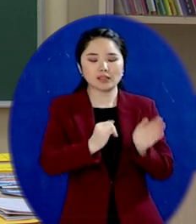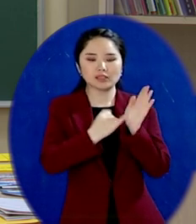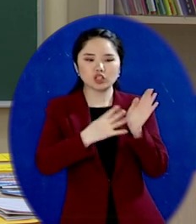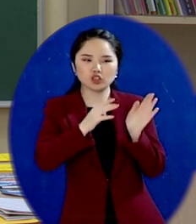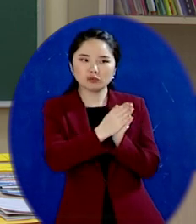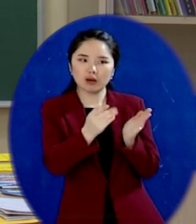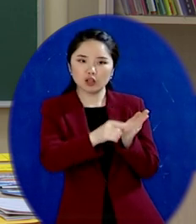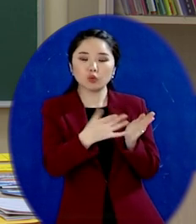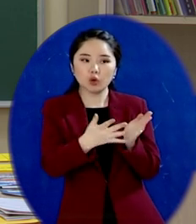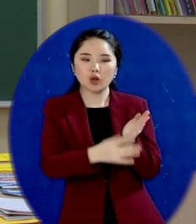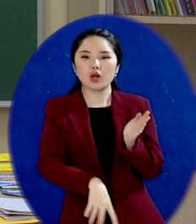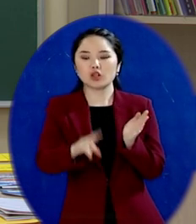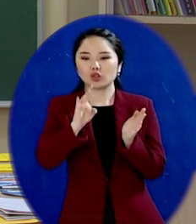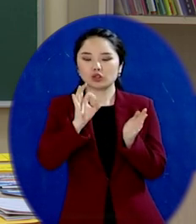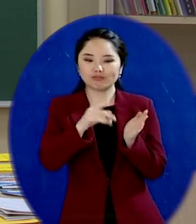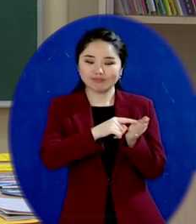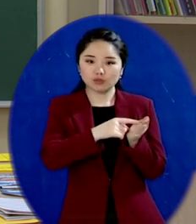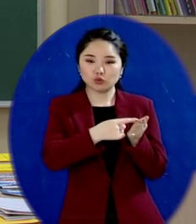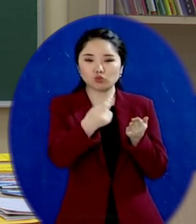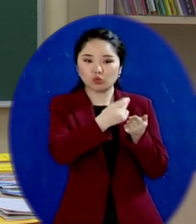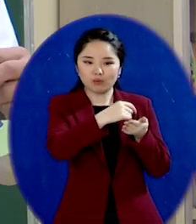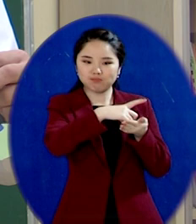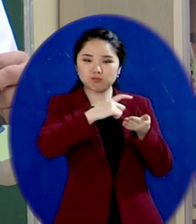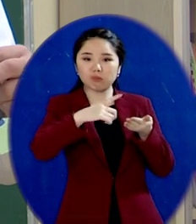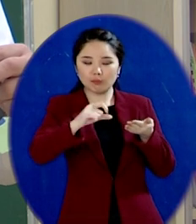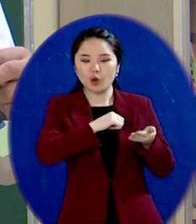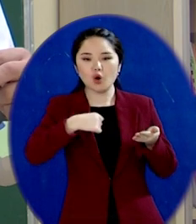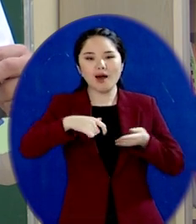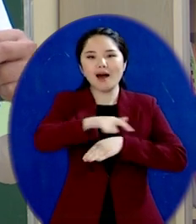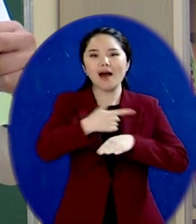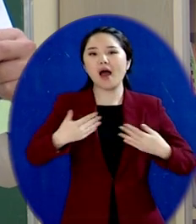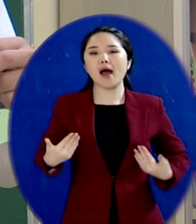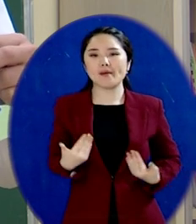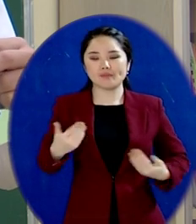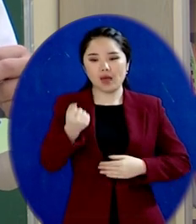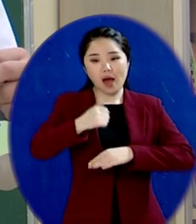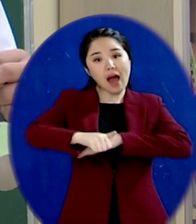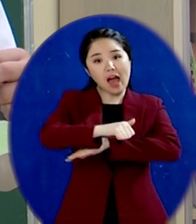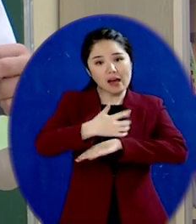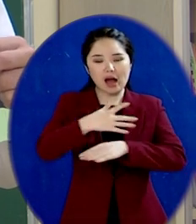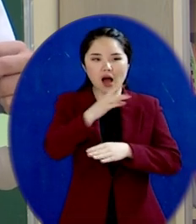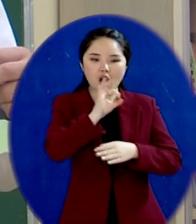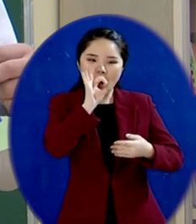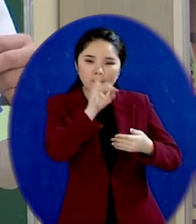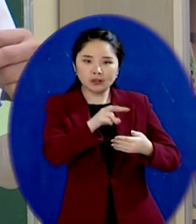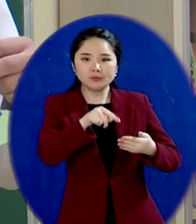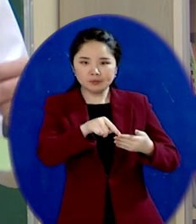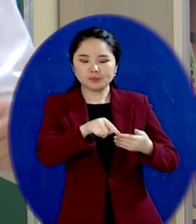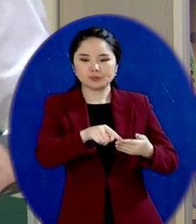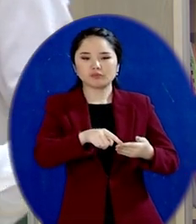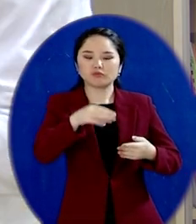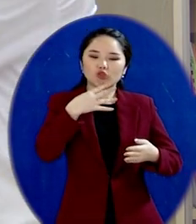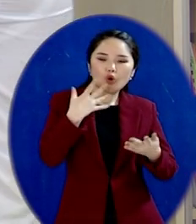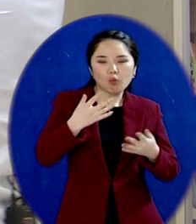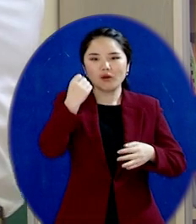байгаа Монгол орны газрын зургаа гаргаад өөрийнхөө аймгийг Монгол орны газрын зураг дээрээс олж